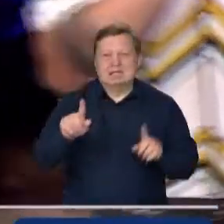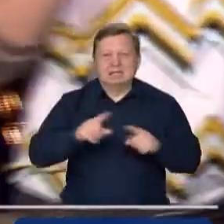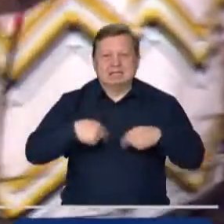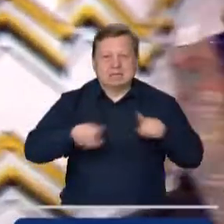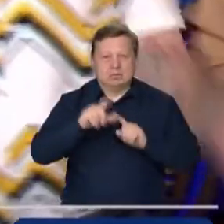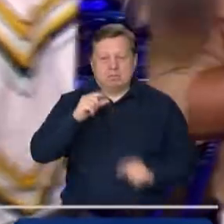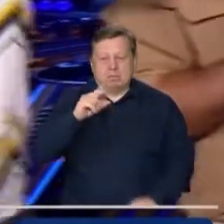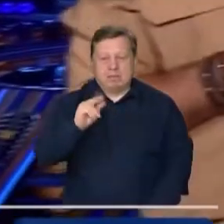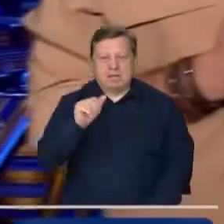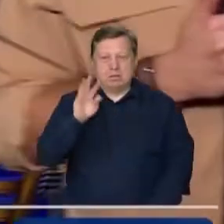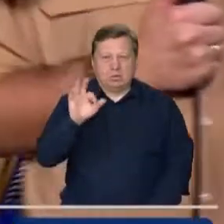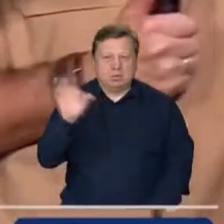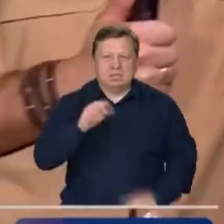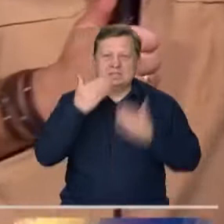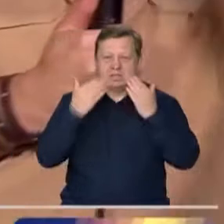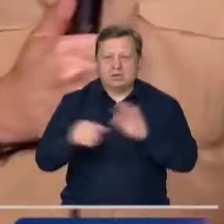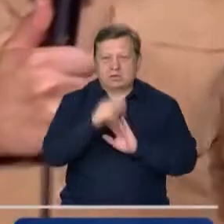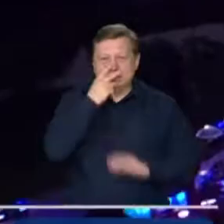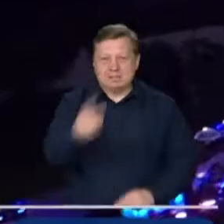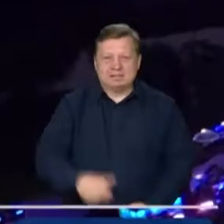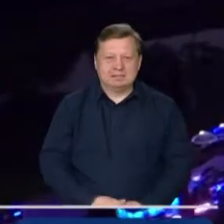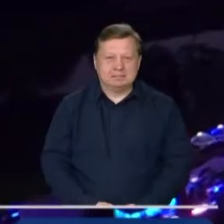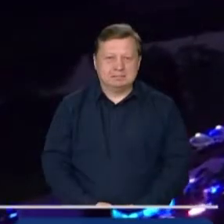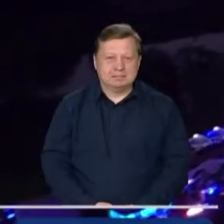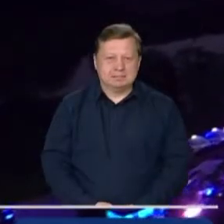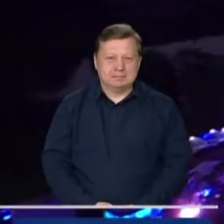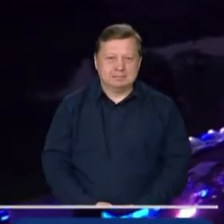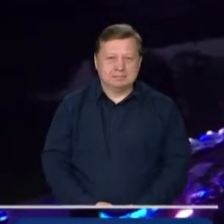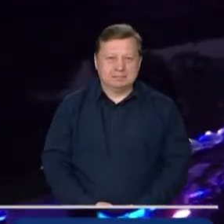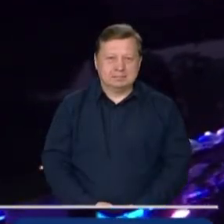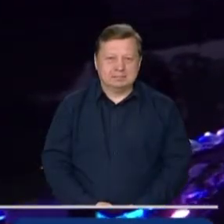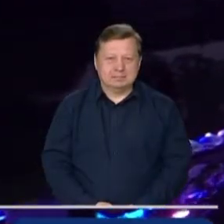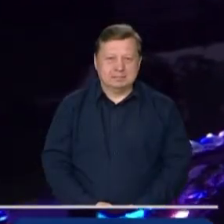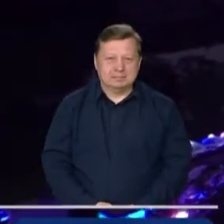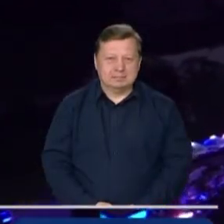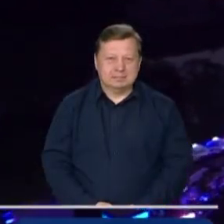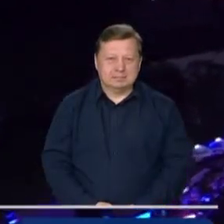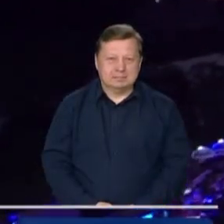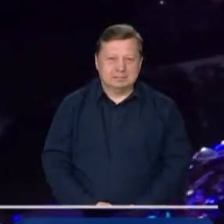dziękuję za uwagę. Pozdrawiamy serdecznie. Do zobaczenia. Wszystkiego dobrego. Wszystkiego dobrego.